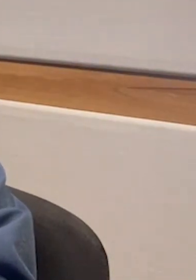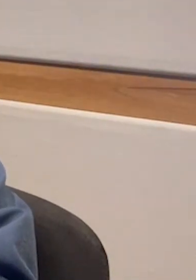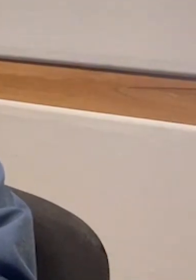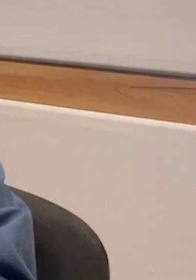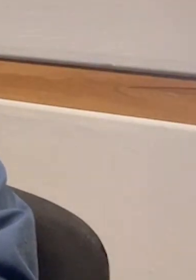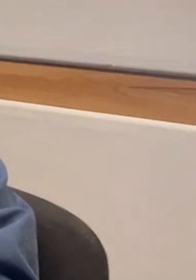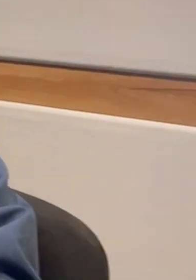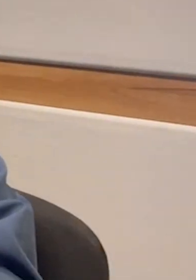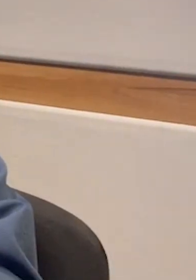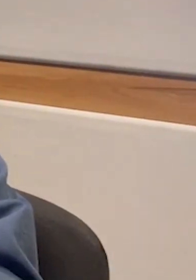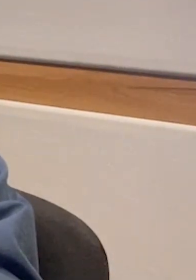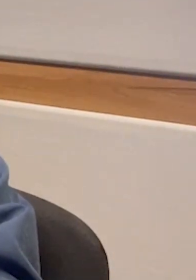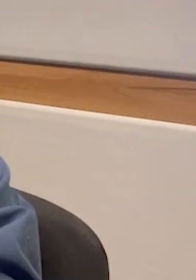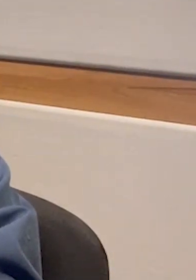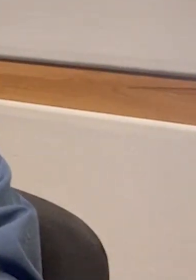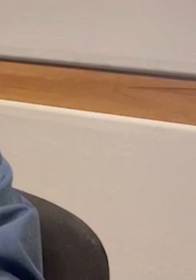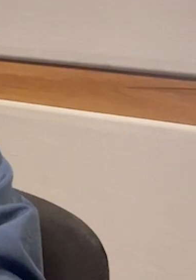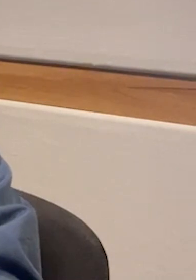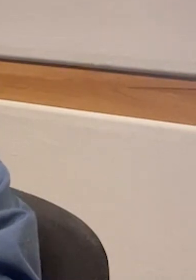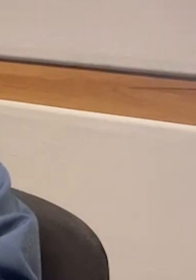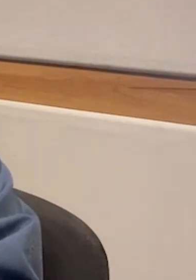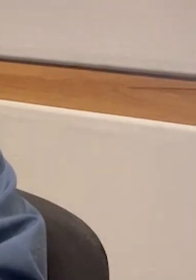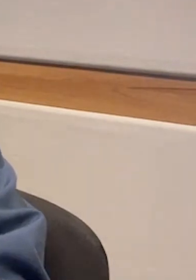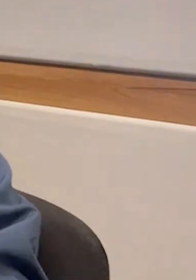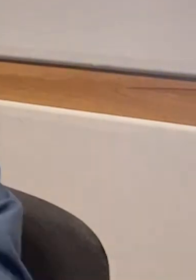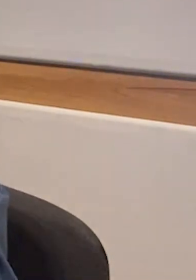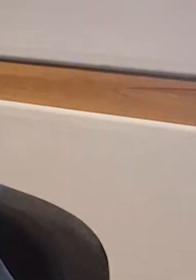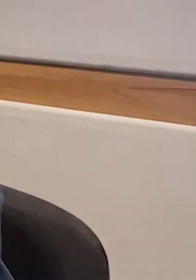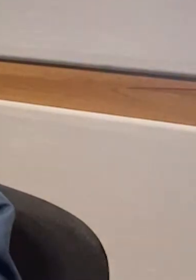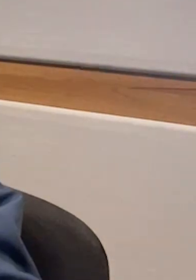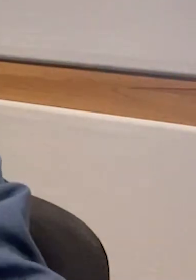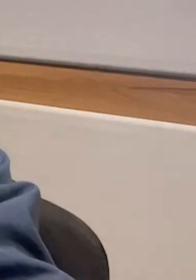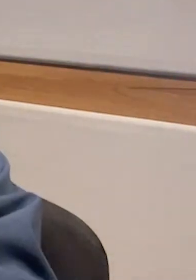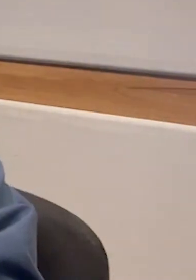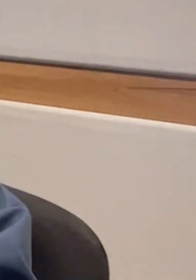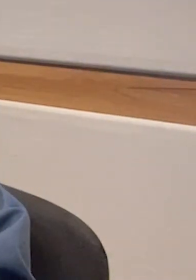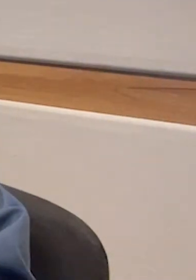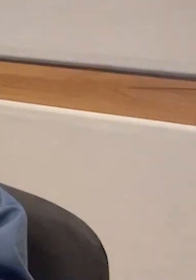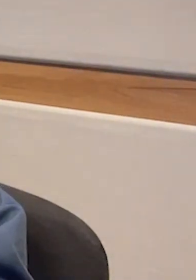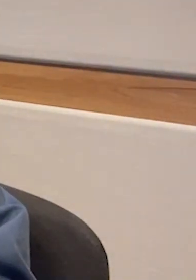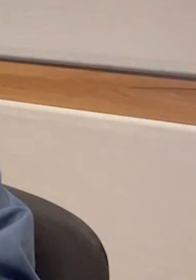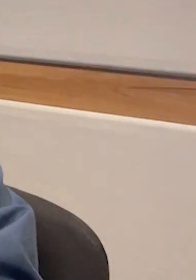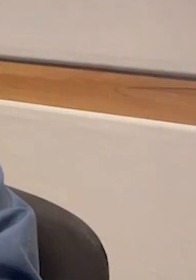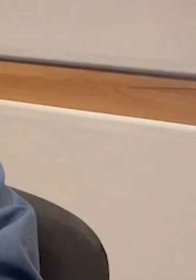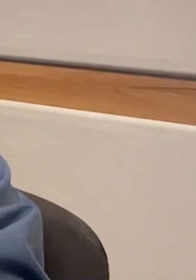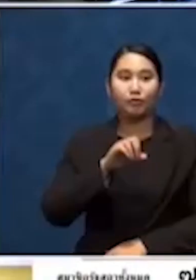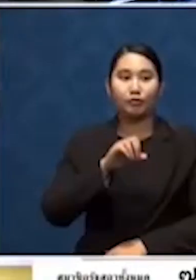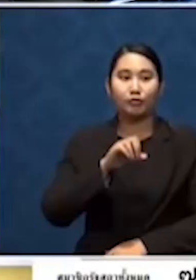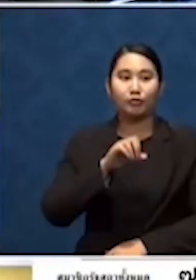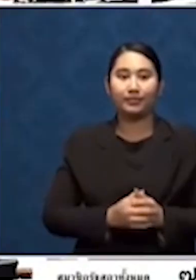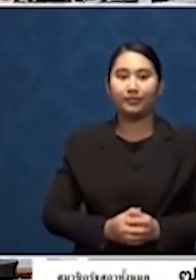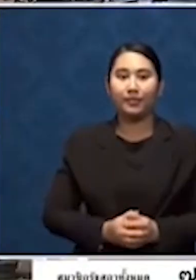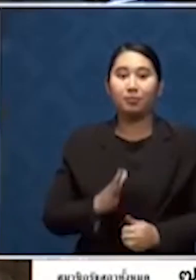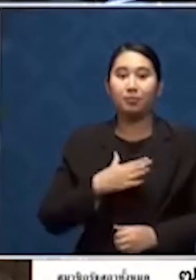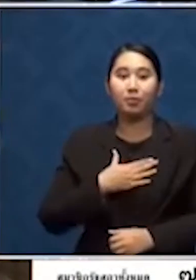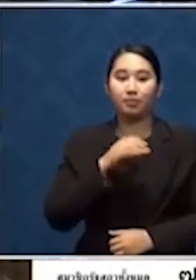า112เรื่องเดียวที่จะทำให้พิธาได้ทำเรื่องใหญ่เรื่องอื่นเลยไม่ได้ทำเรื่องใหญ่เรื่องอื่นเลยพิธาย้ำเสมอว่าเป็น